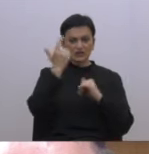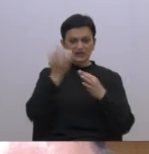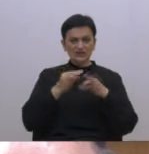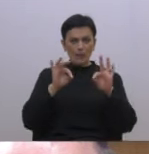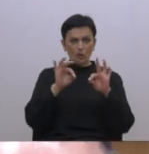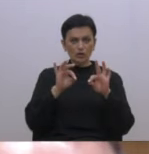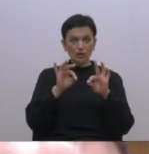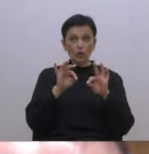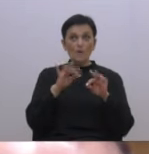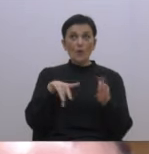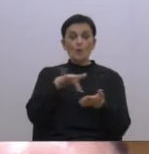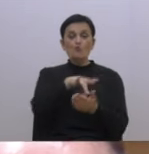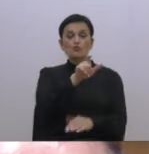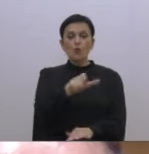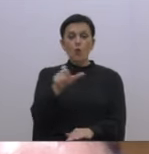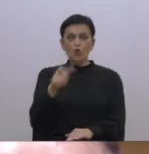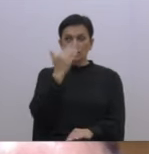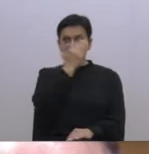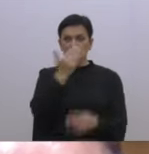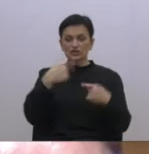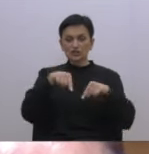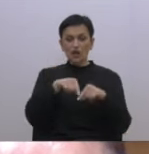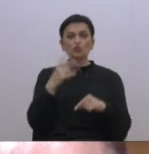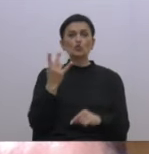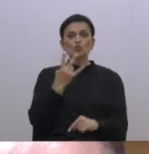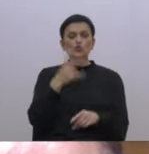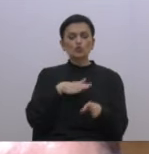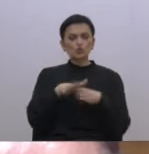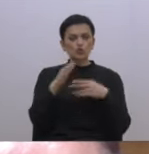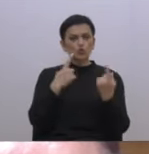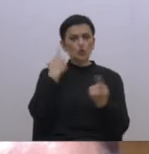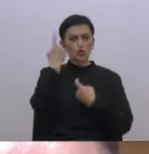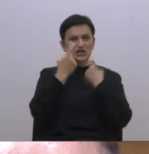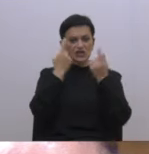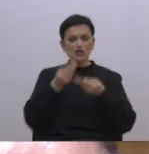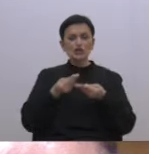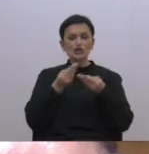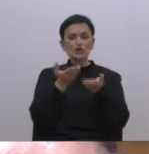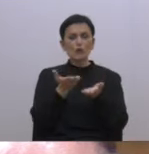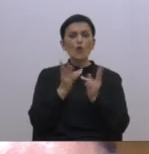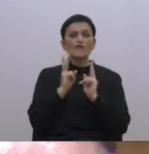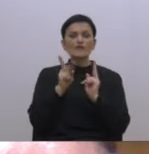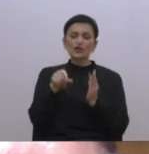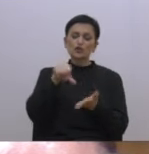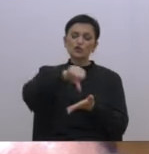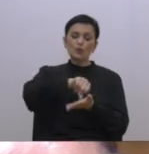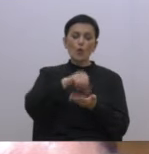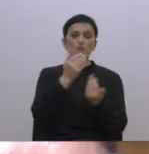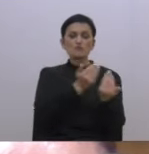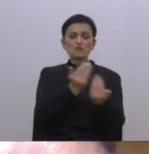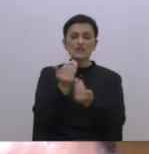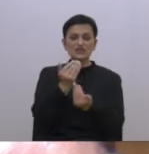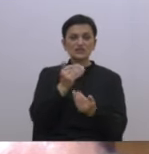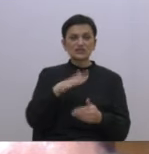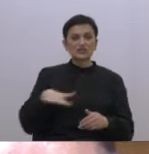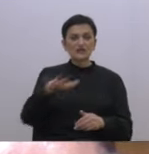დემოკრატიებს. მოქალაქეებს, საზოგადოებას უნდა ჰქონდეს სრული ინფორმაცია, თუ ვინ მონაწილეობს მისი ქვეყნის